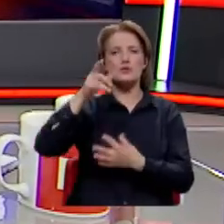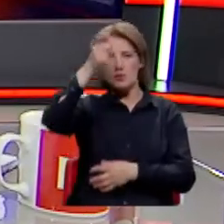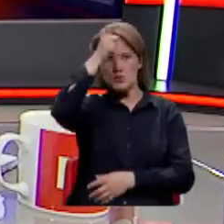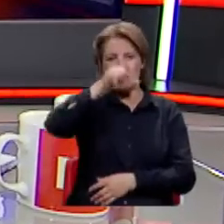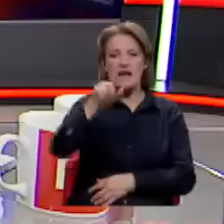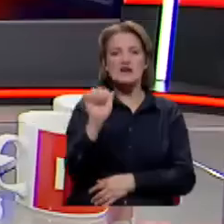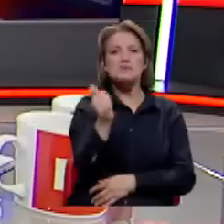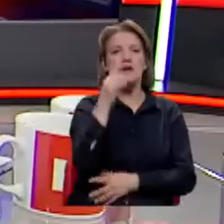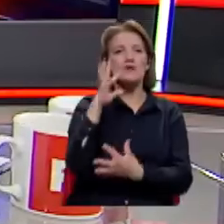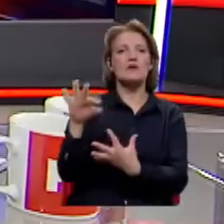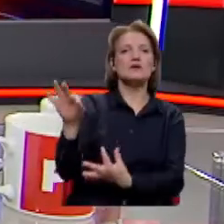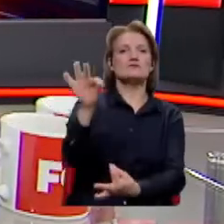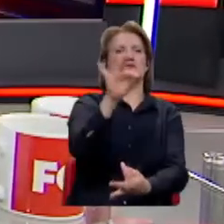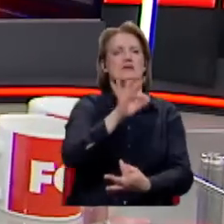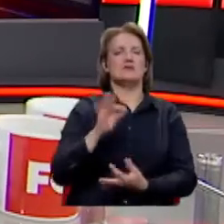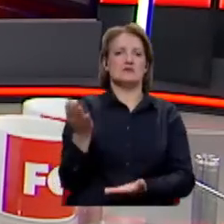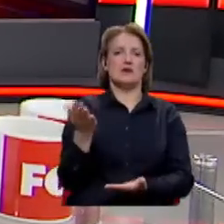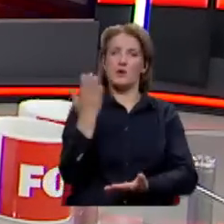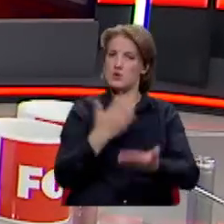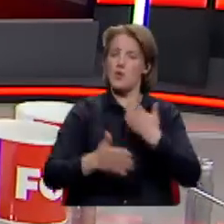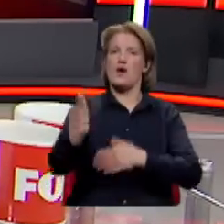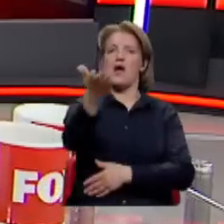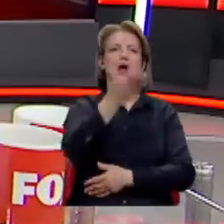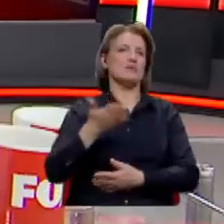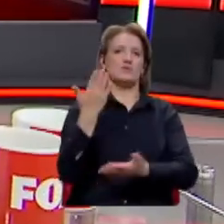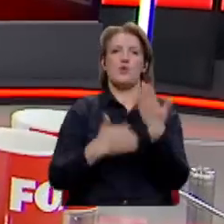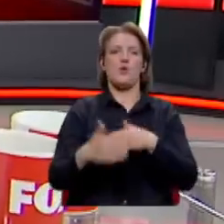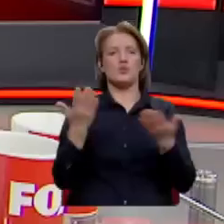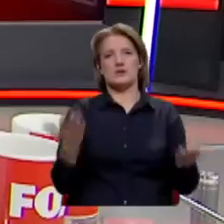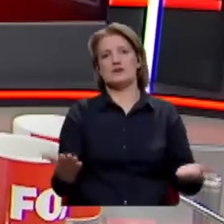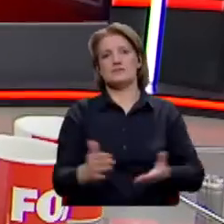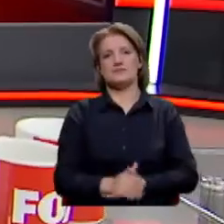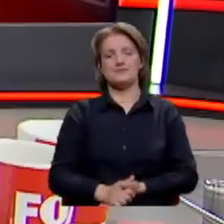da hakikaten yorgun ya. Gerçekten yorgun yani.